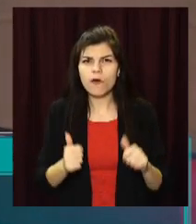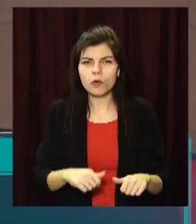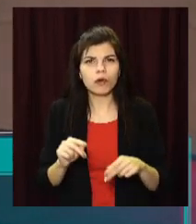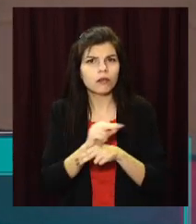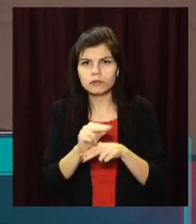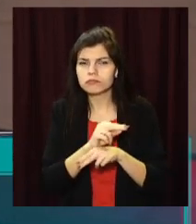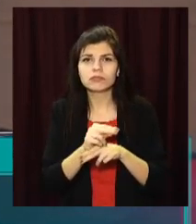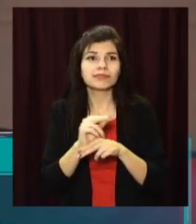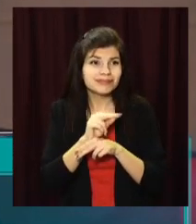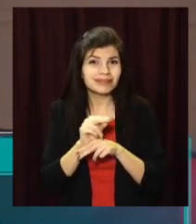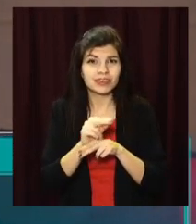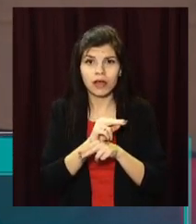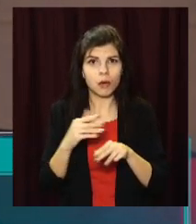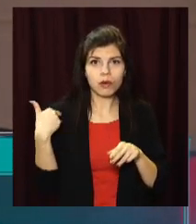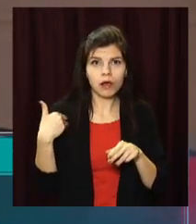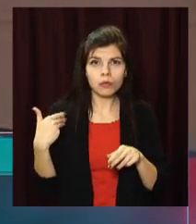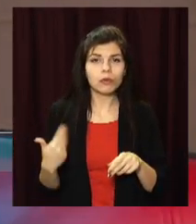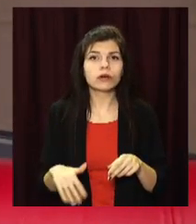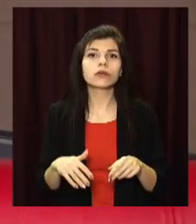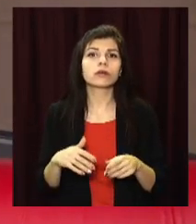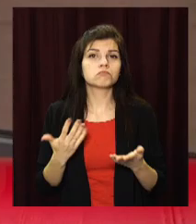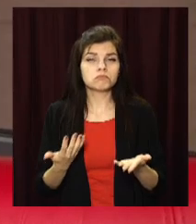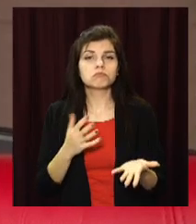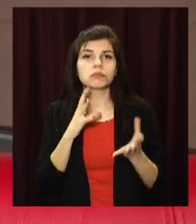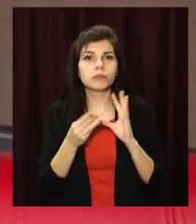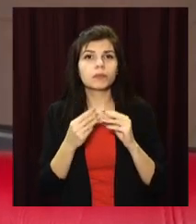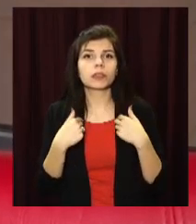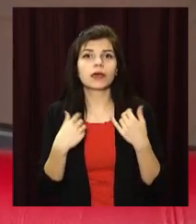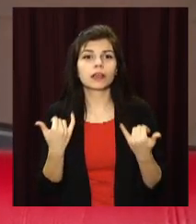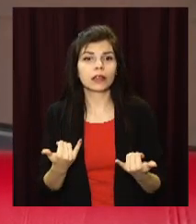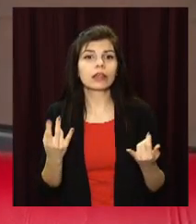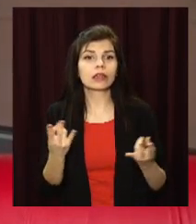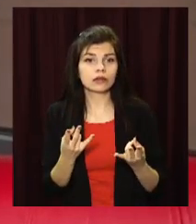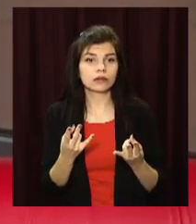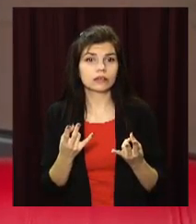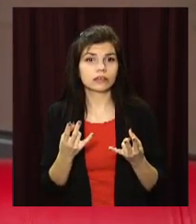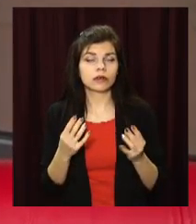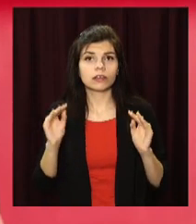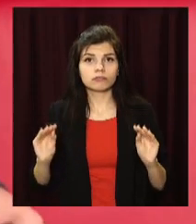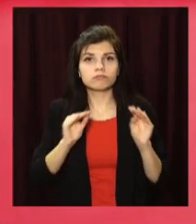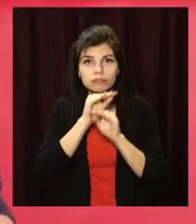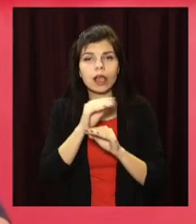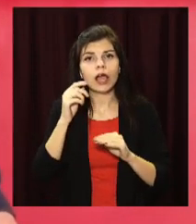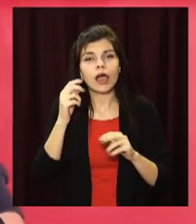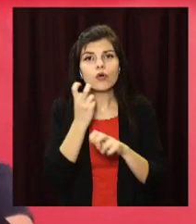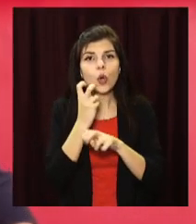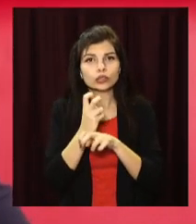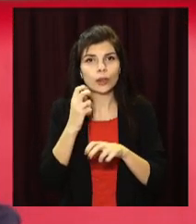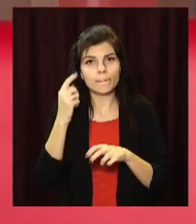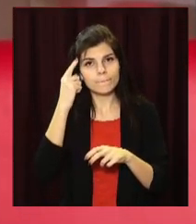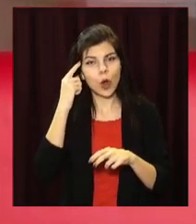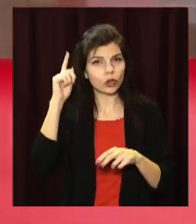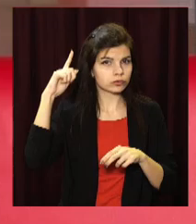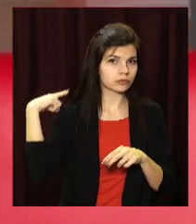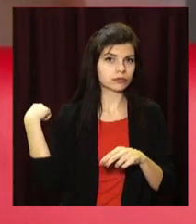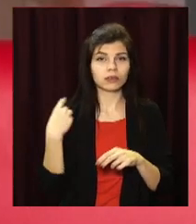своїх результатів. І тепер нам потрібна трансплантація кісткового мозку. Рідні Микити не підходять